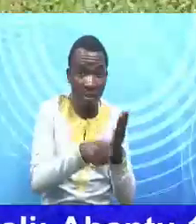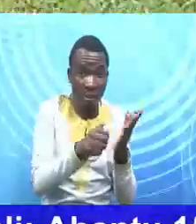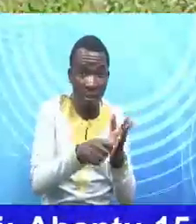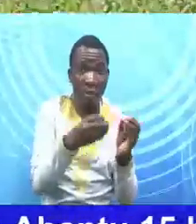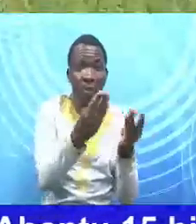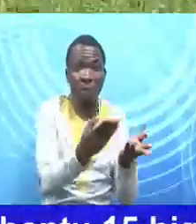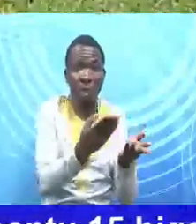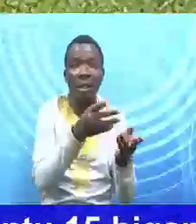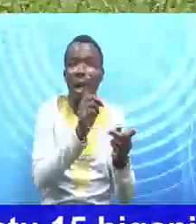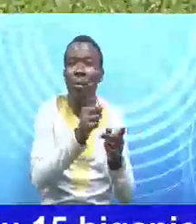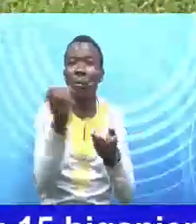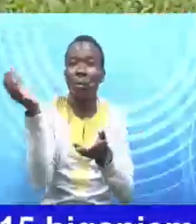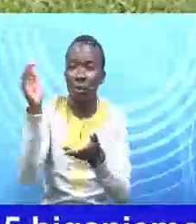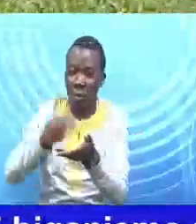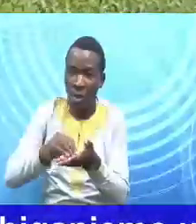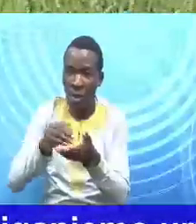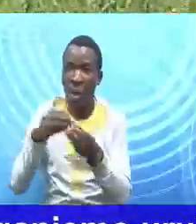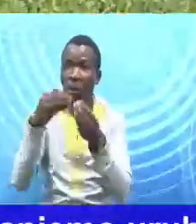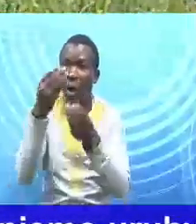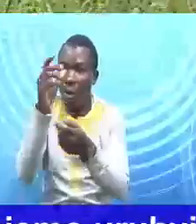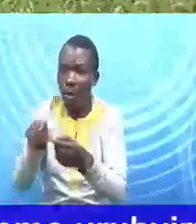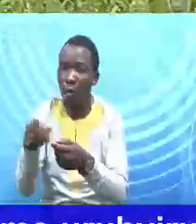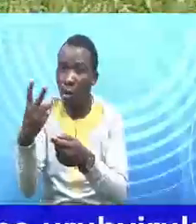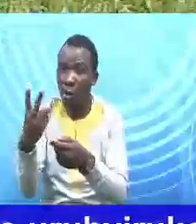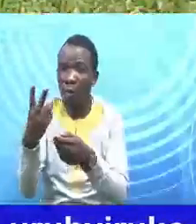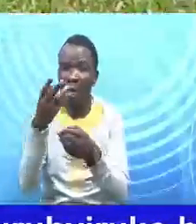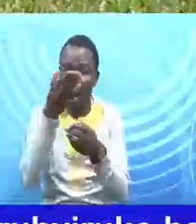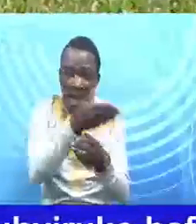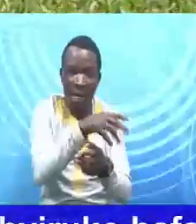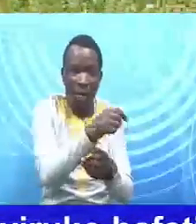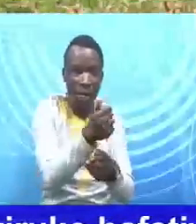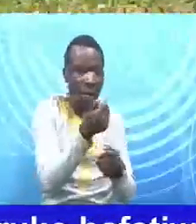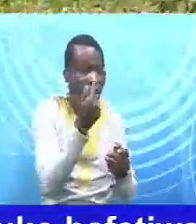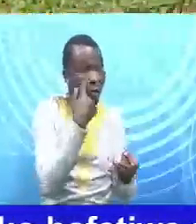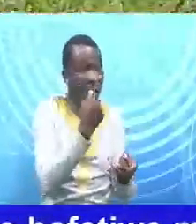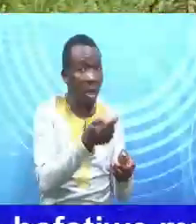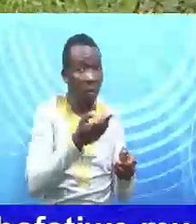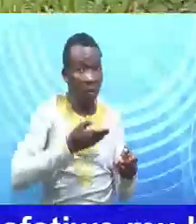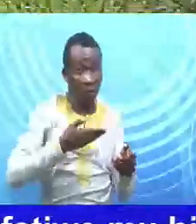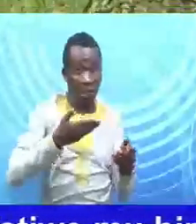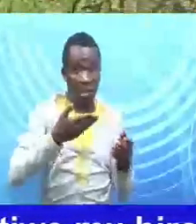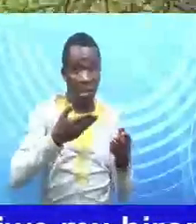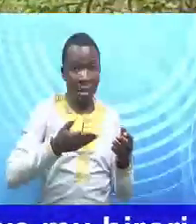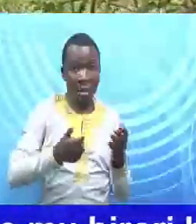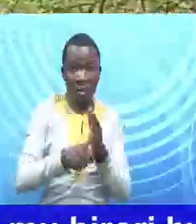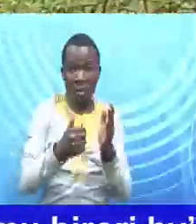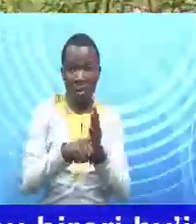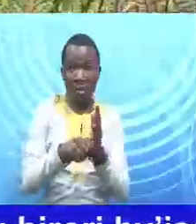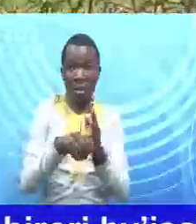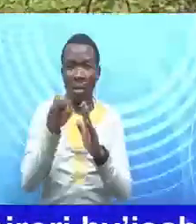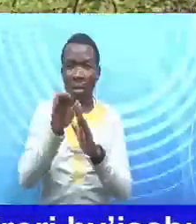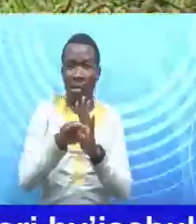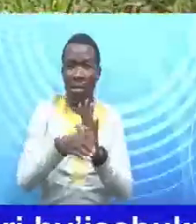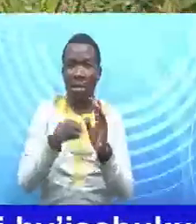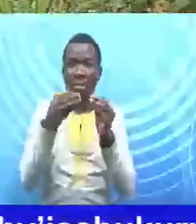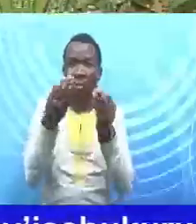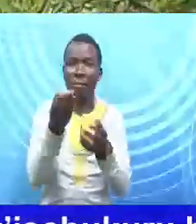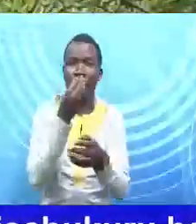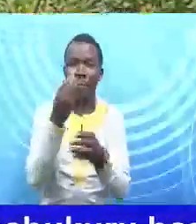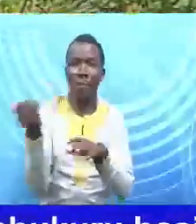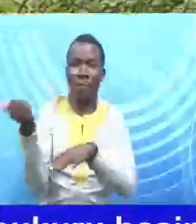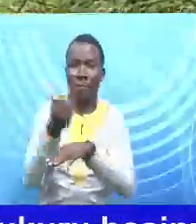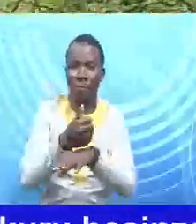dushobora kongera guha umuntu inshuro ya kabiri kandi hari undi ugaragara yuko afite ikibazo gahunda yo gutanga ibiribwa yashyizweho na leta mu